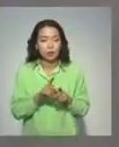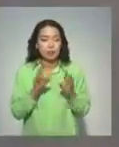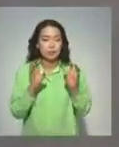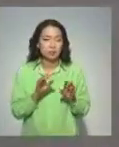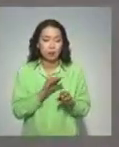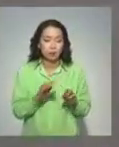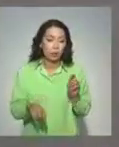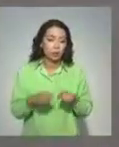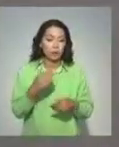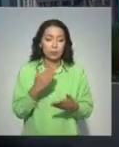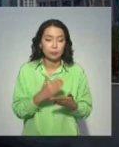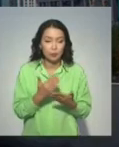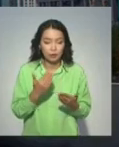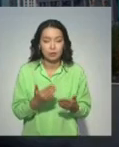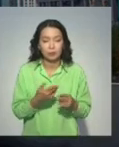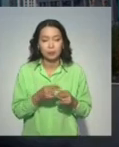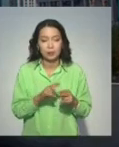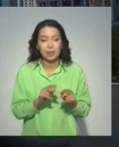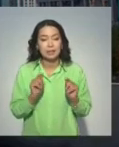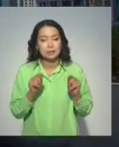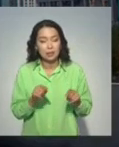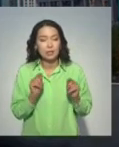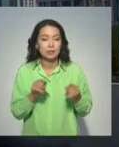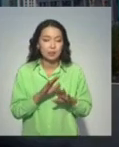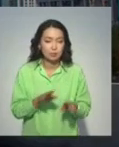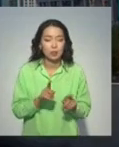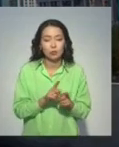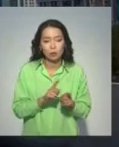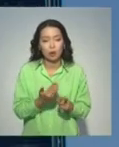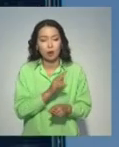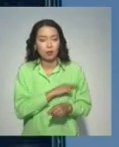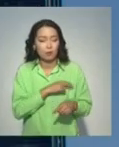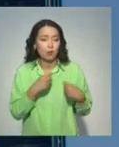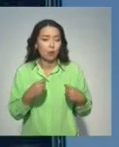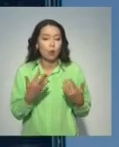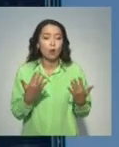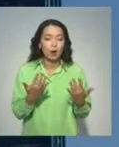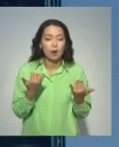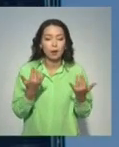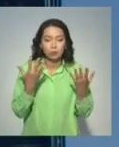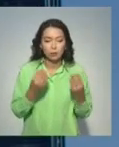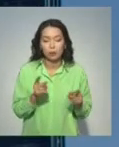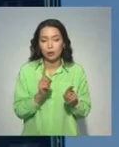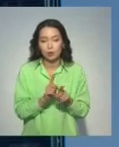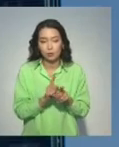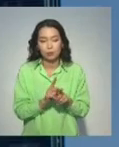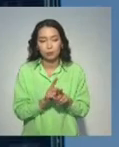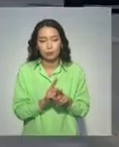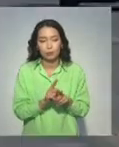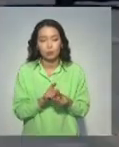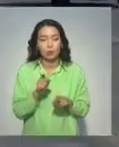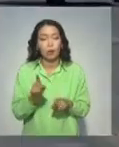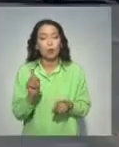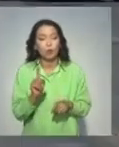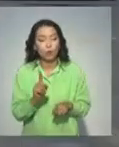жасады. Бұл тек тіркелгендері. Тіркелмей заңды белшеден басып жүргені қанша? Оларға әзірге әй дейтін әже, қой